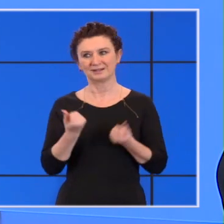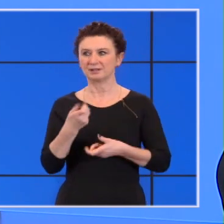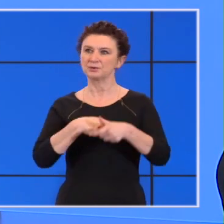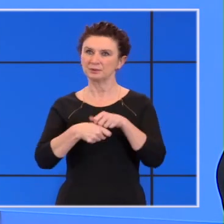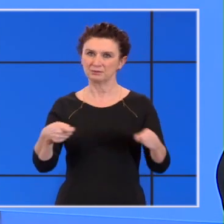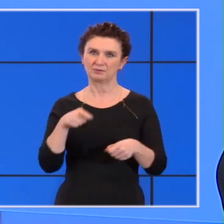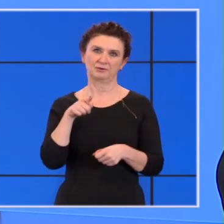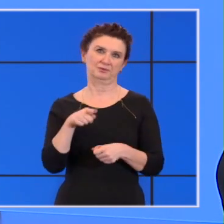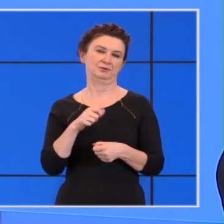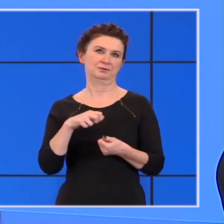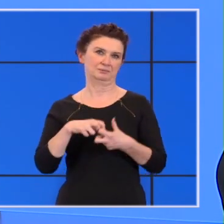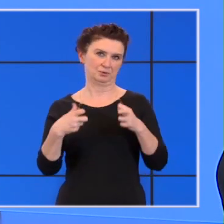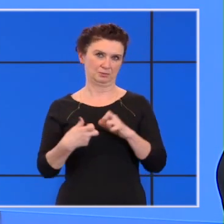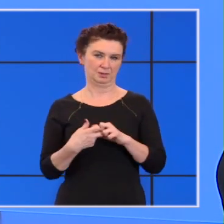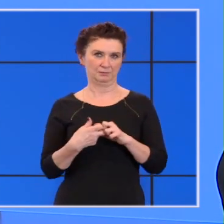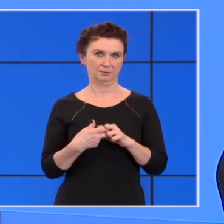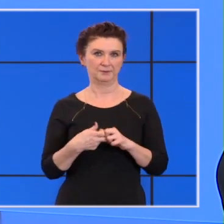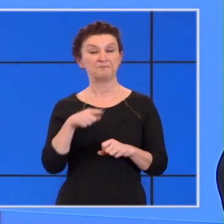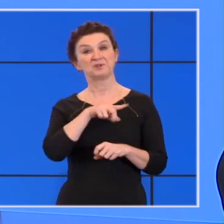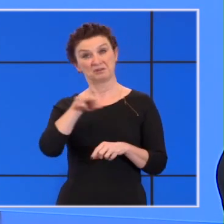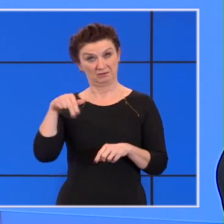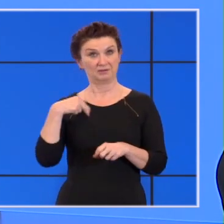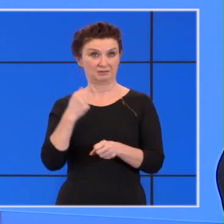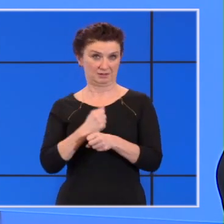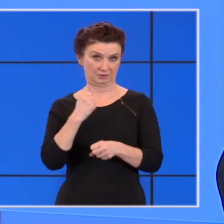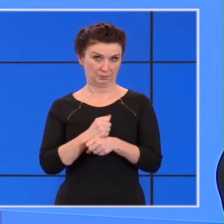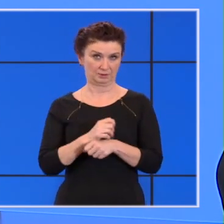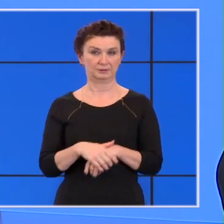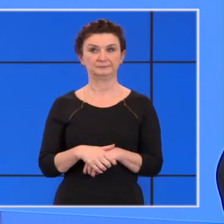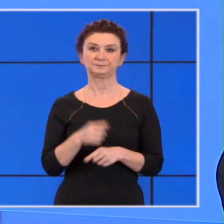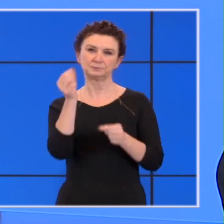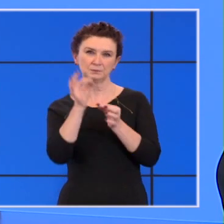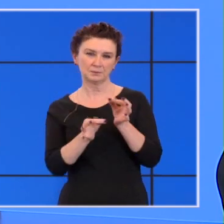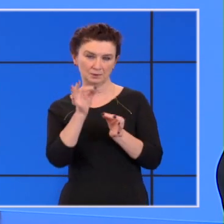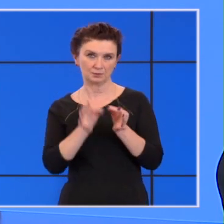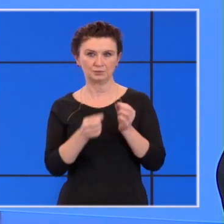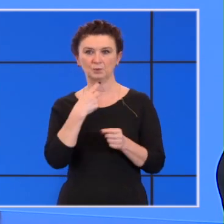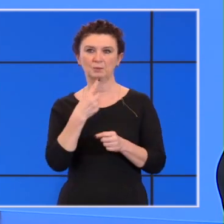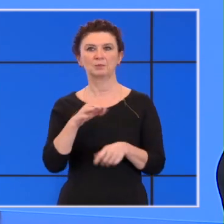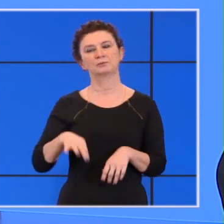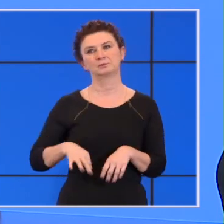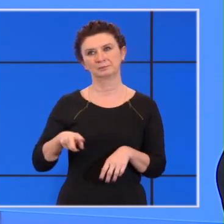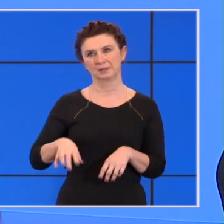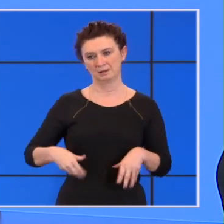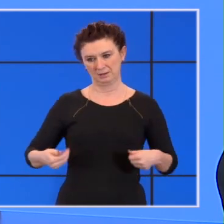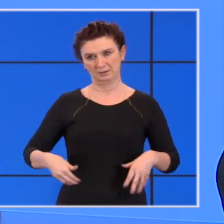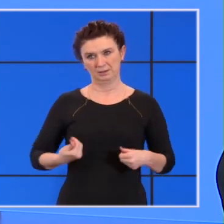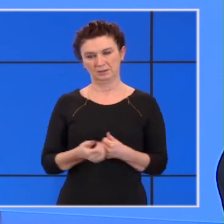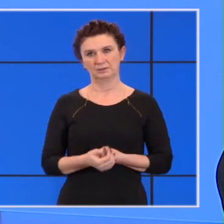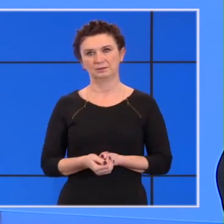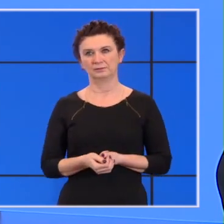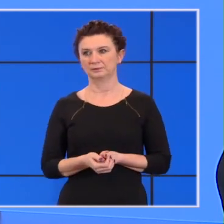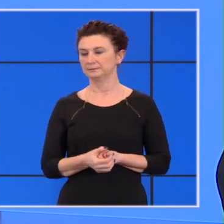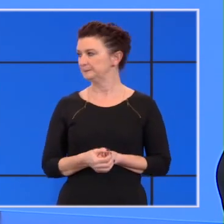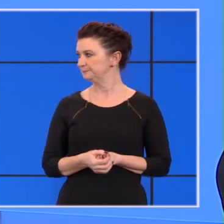pracy. Stąd za chwilę o szczegółach pan minister, który będzie musiał przejąć również